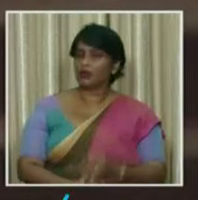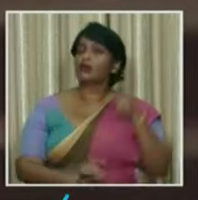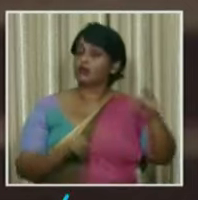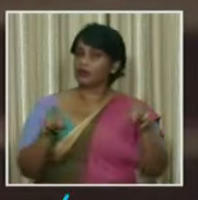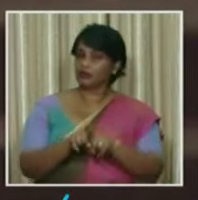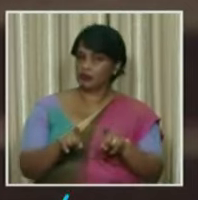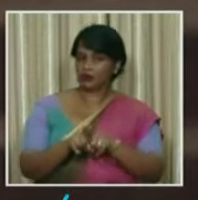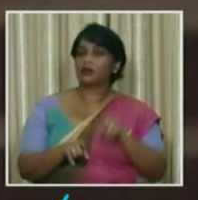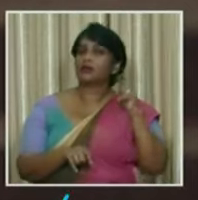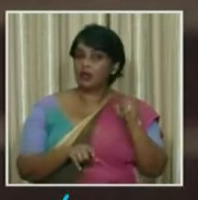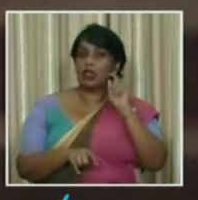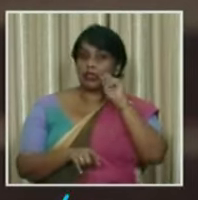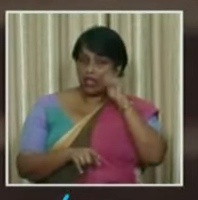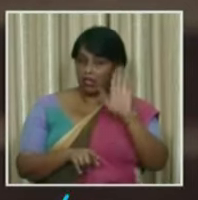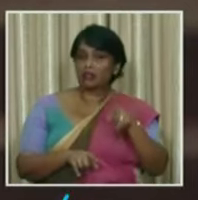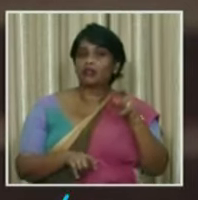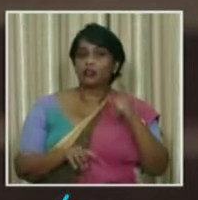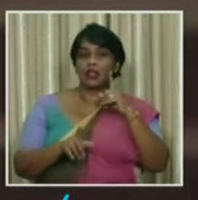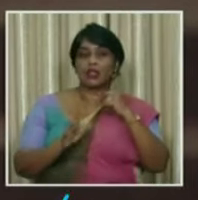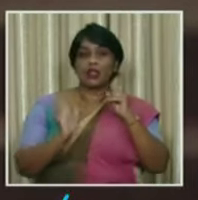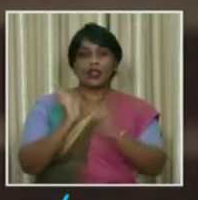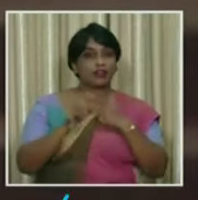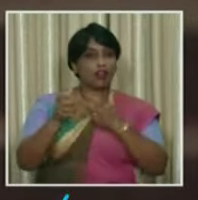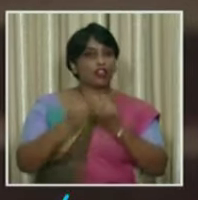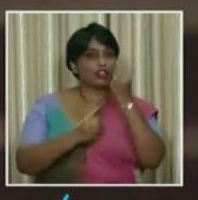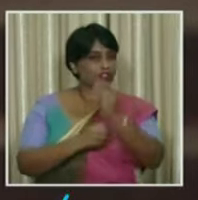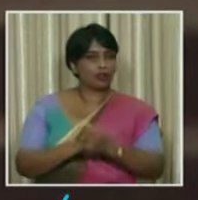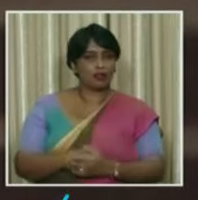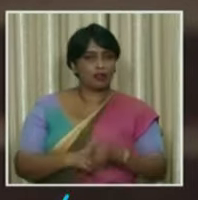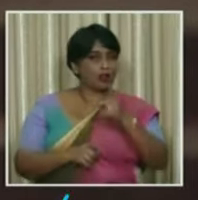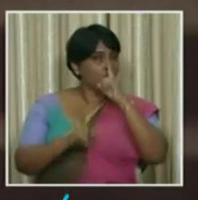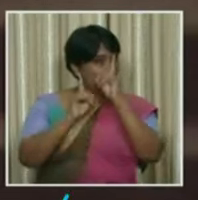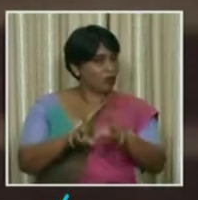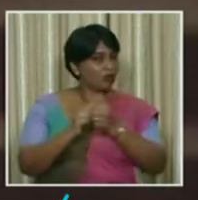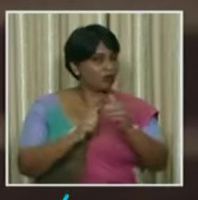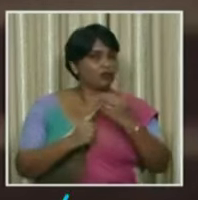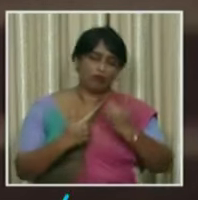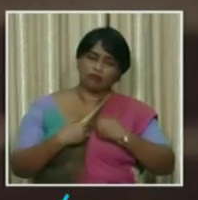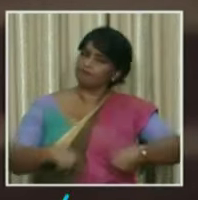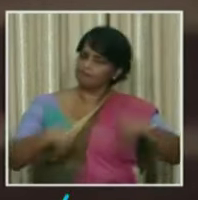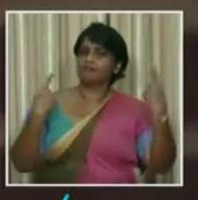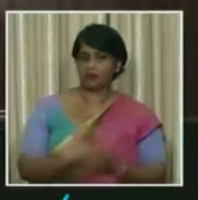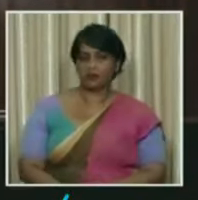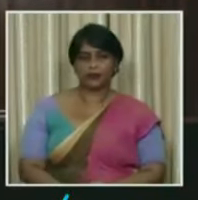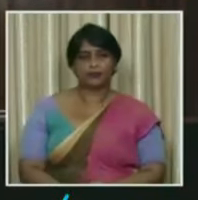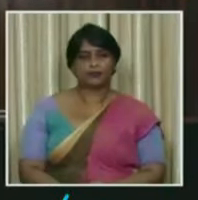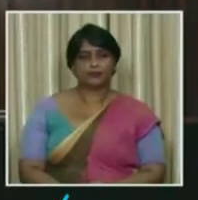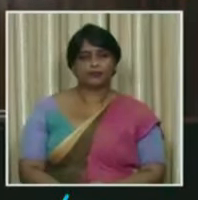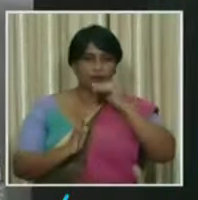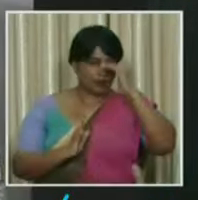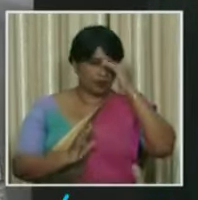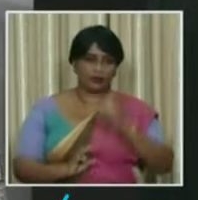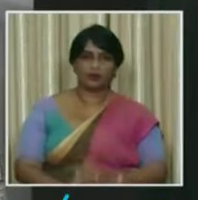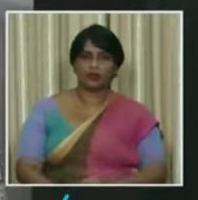වගේම ඔබතුමාගේ තාත්තා තමයි කොටිට ආයුධ දුන්නයි කියලා කාරම ඔබතුමාලා මේ මට්ටමේ කතා කරනවා අපි ඊට වඩා කතා කරන්න සූදානම් ඔබද නතර